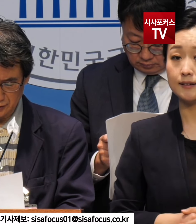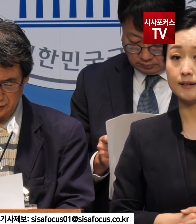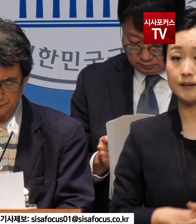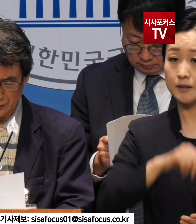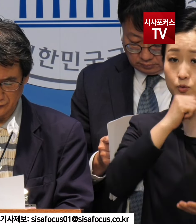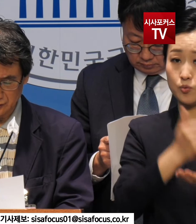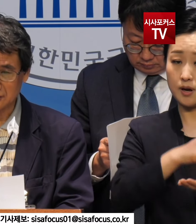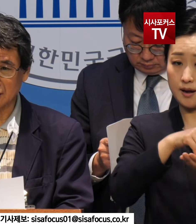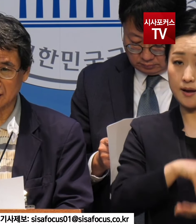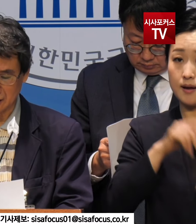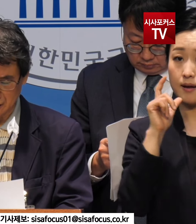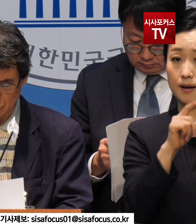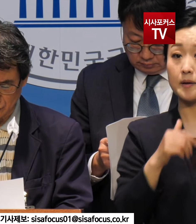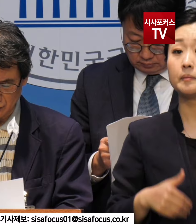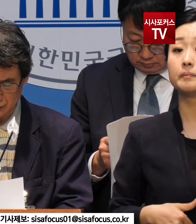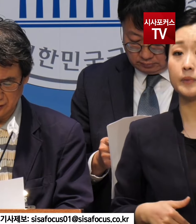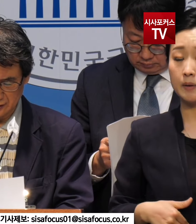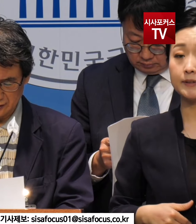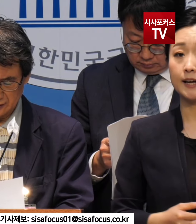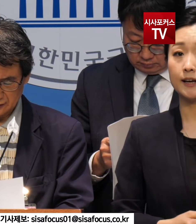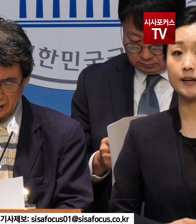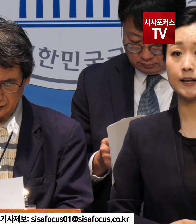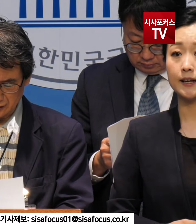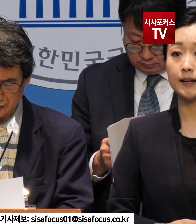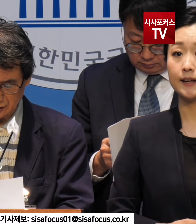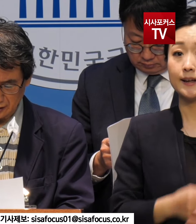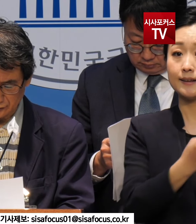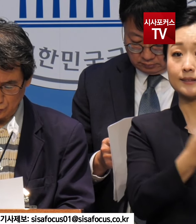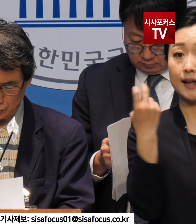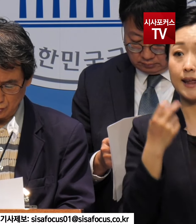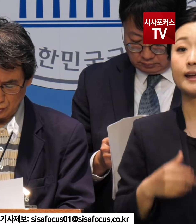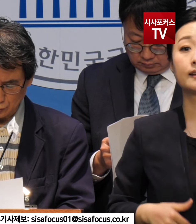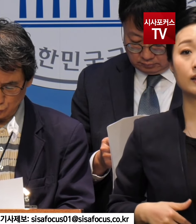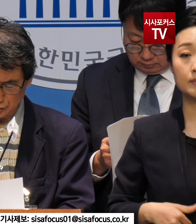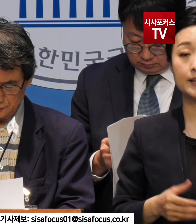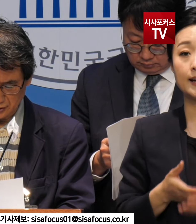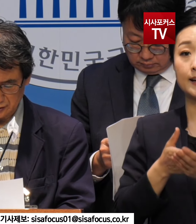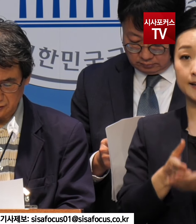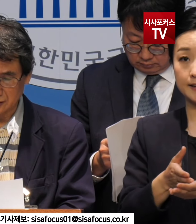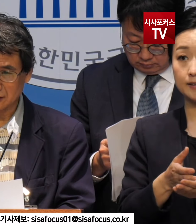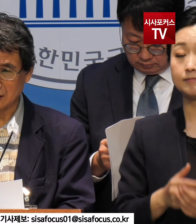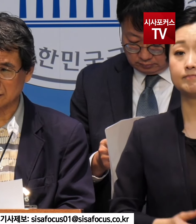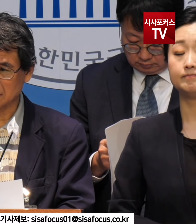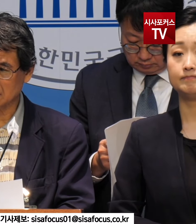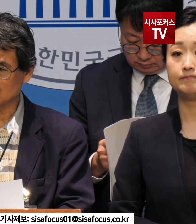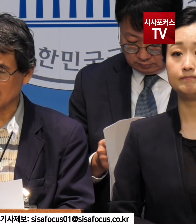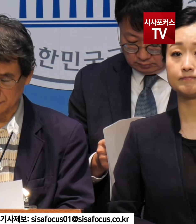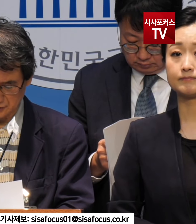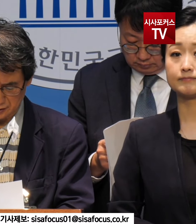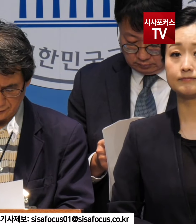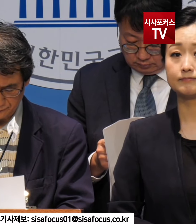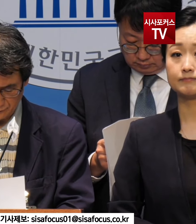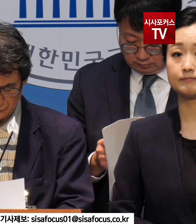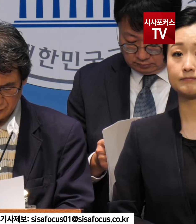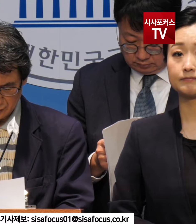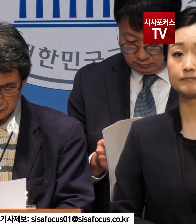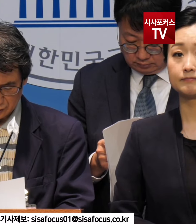상응하는 처벌이 반드시 따라야 하고 탄핵이 되어야 한다고 우리 피해자들은 강력히